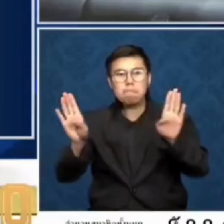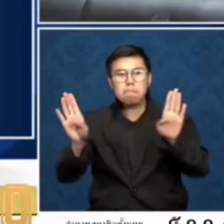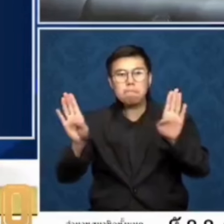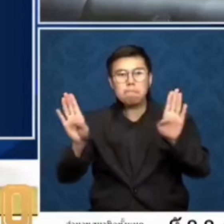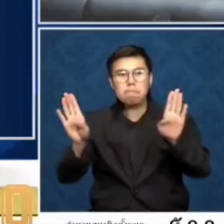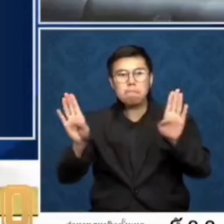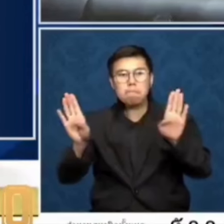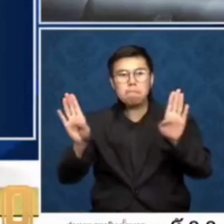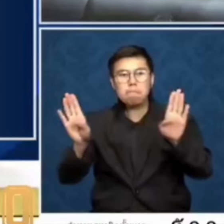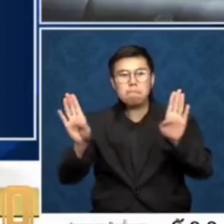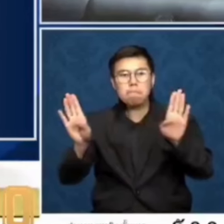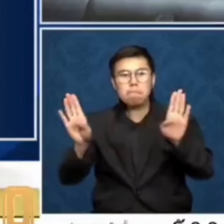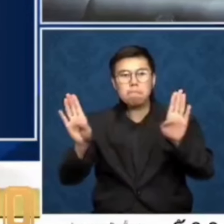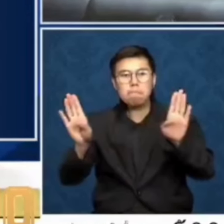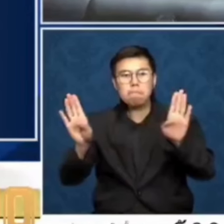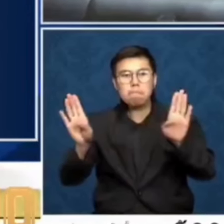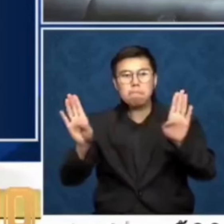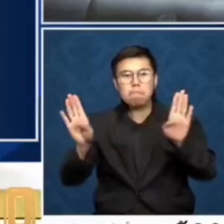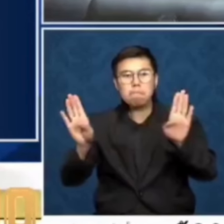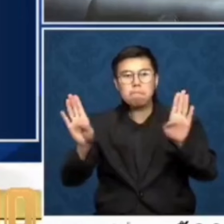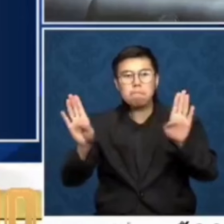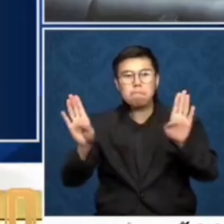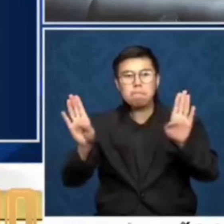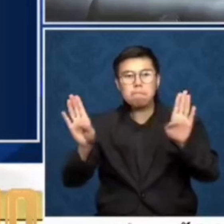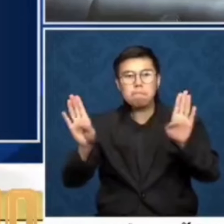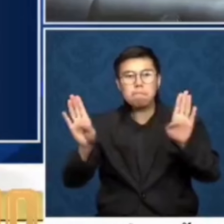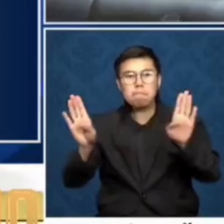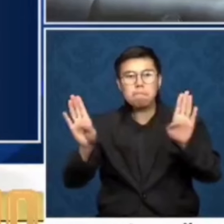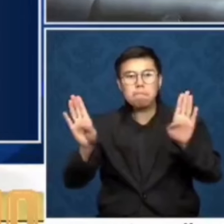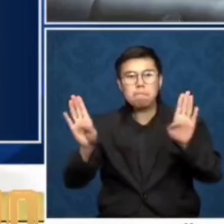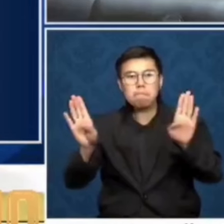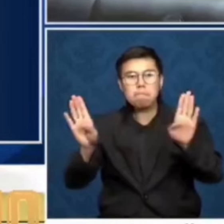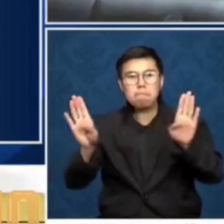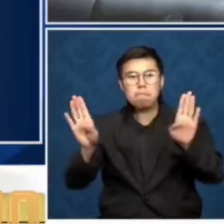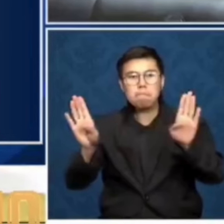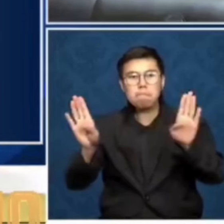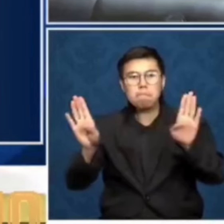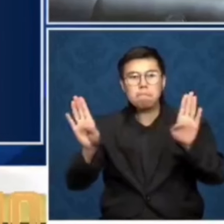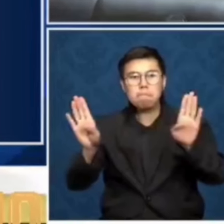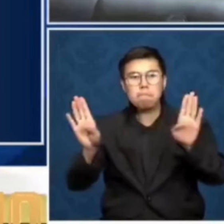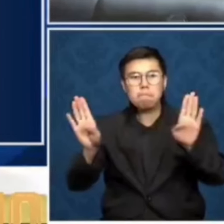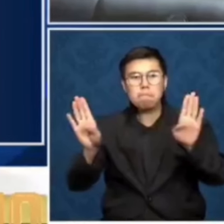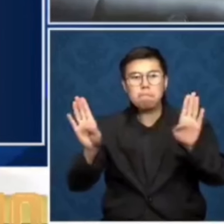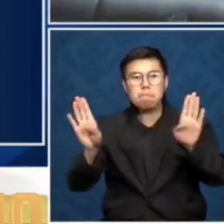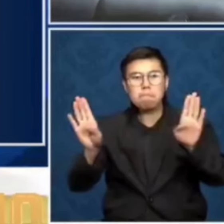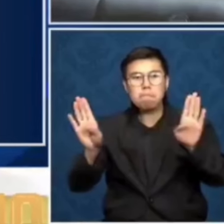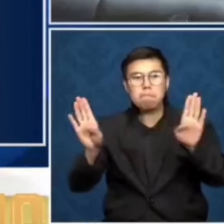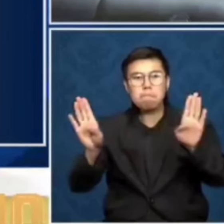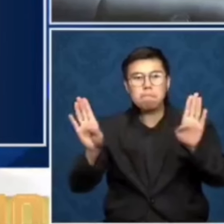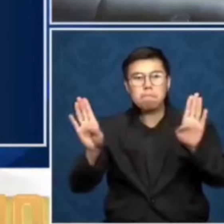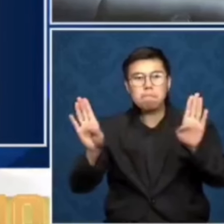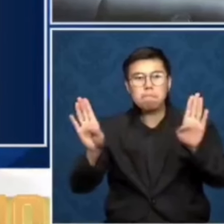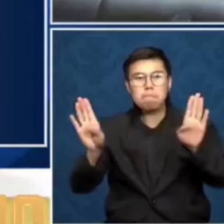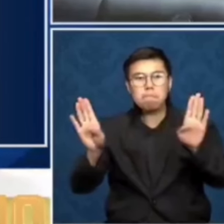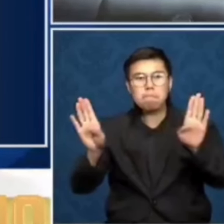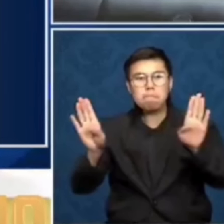กระทรวง DES เรื่องเว็บไซต์และเรื่องราวของการบริหารของกระทรว